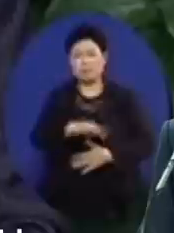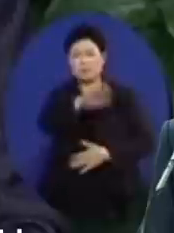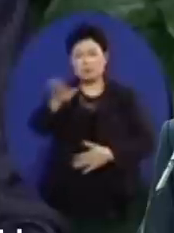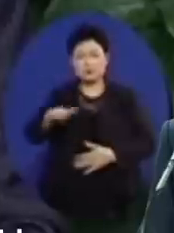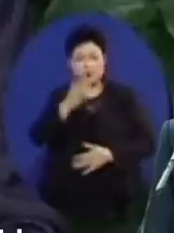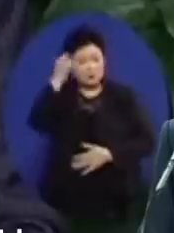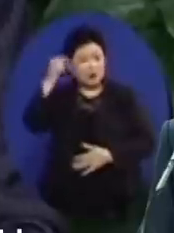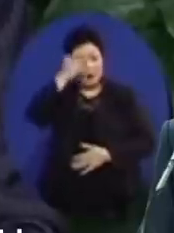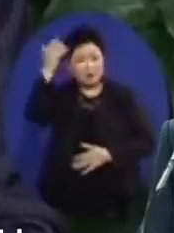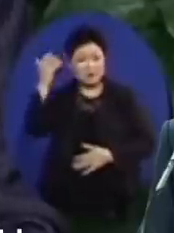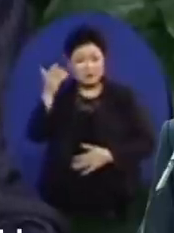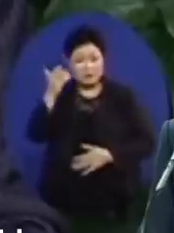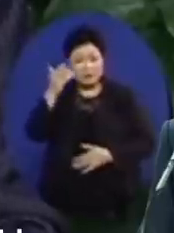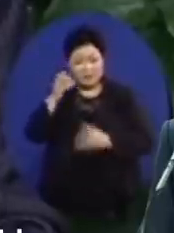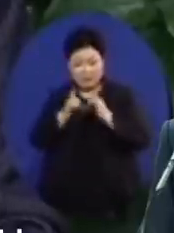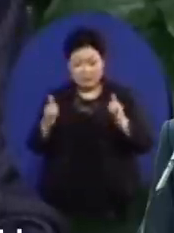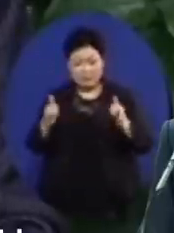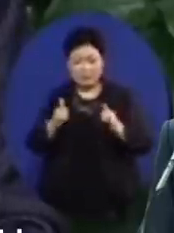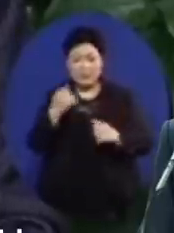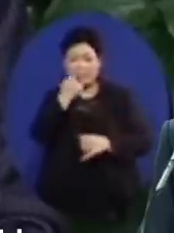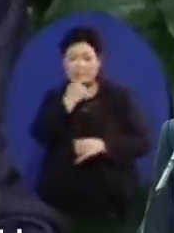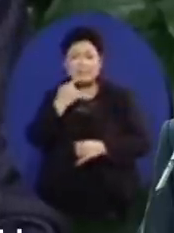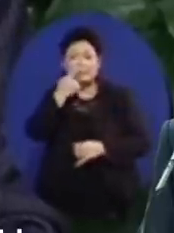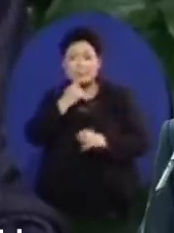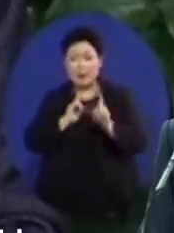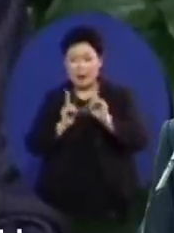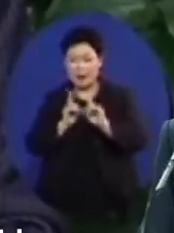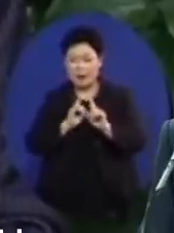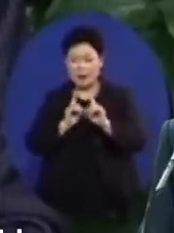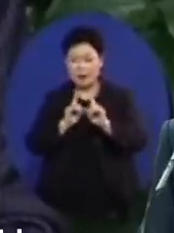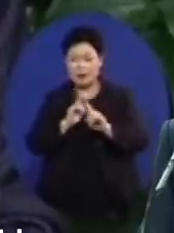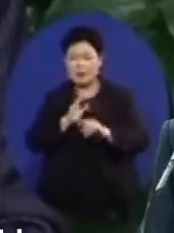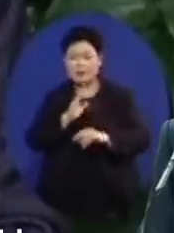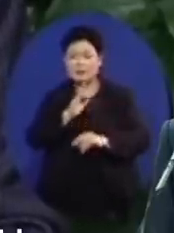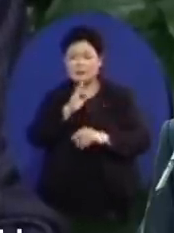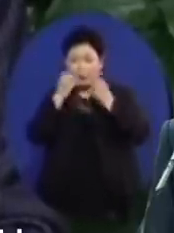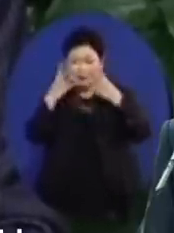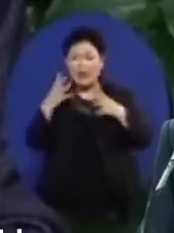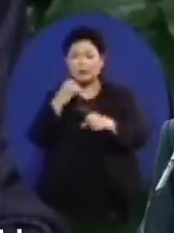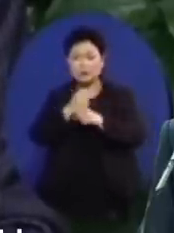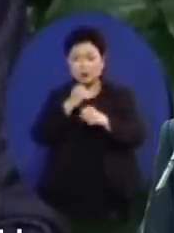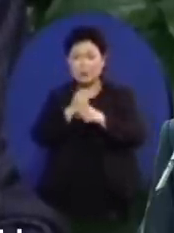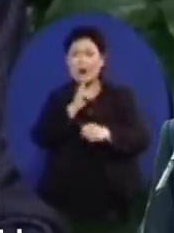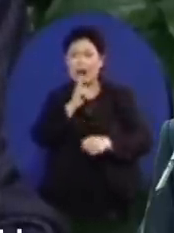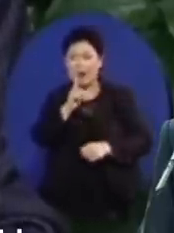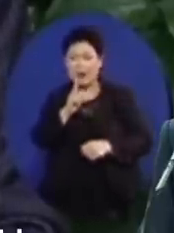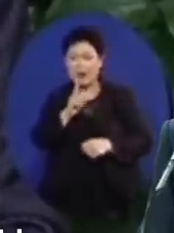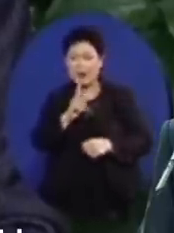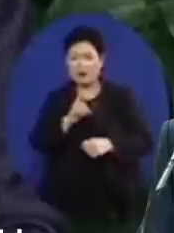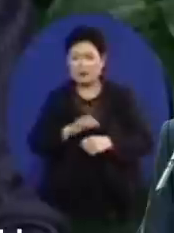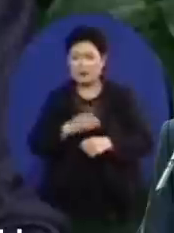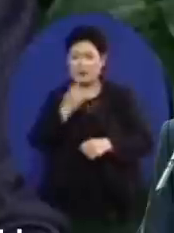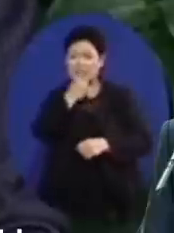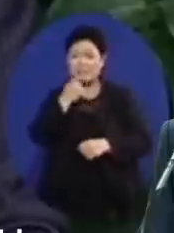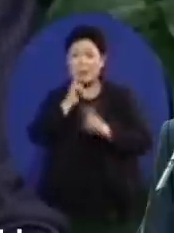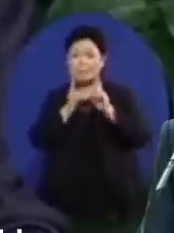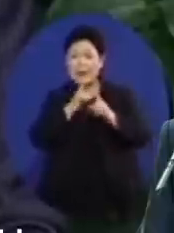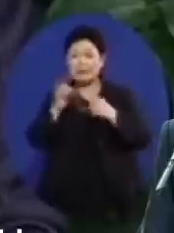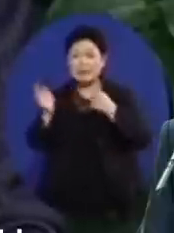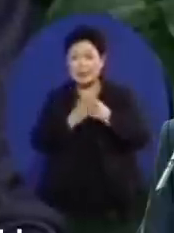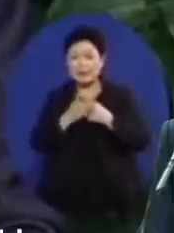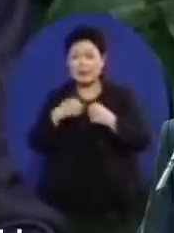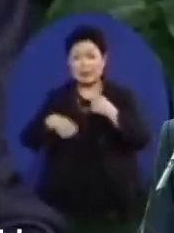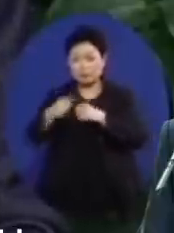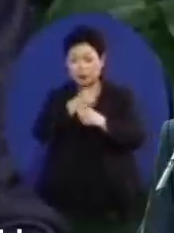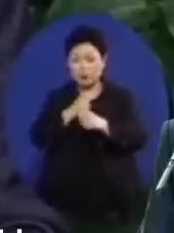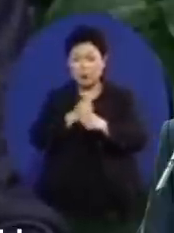우리는 영적인 사람으로서 우리의 입술의 말은 창조적인 말이 되는 것입니다. 내 입의 말로 내가 묶였으면